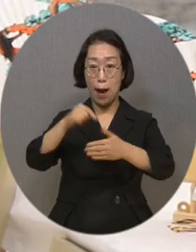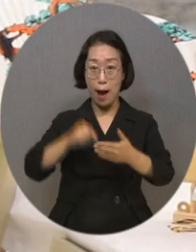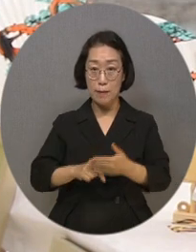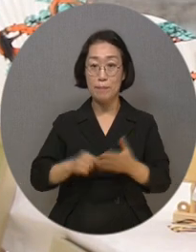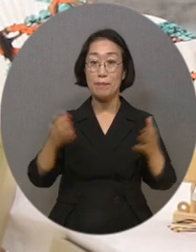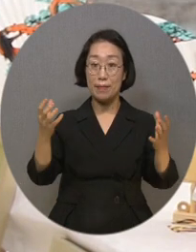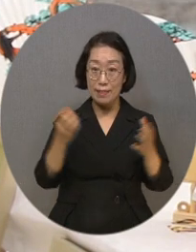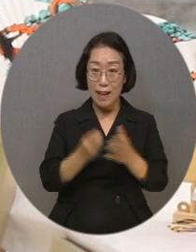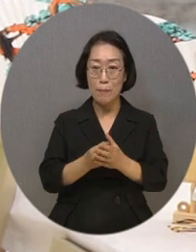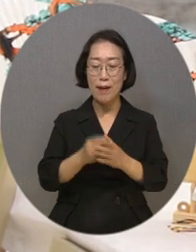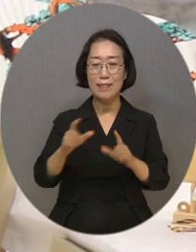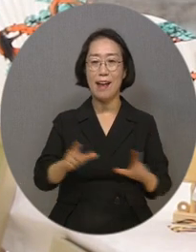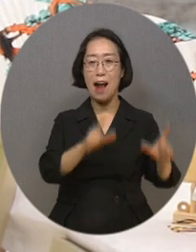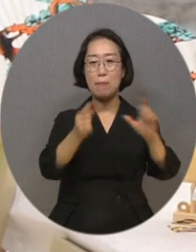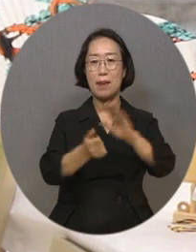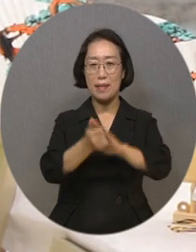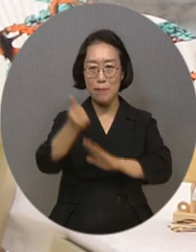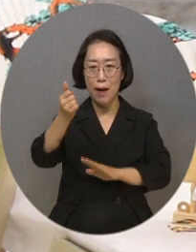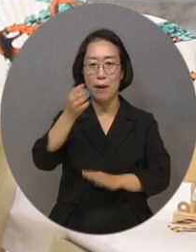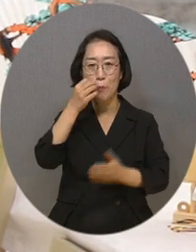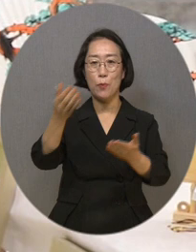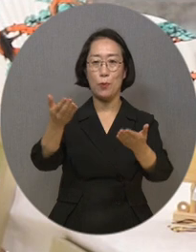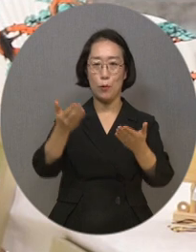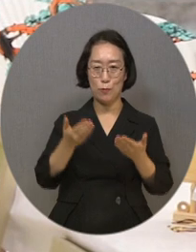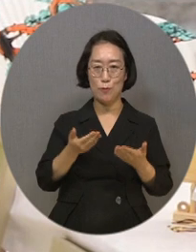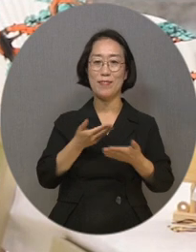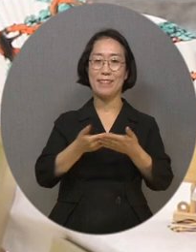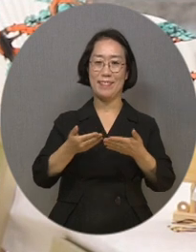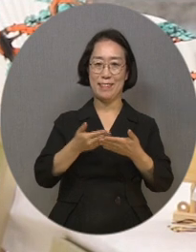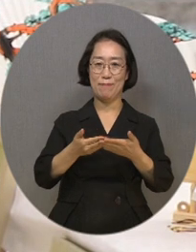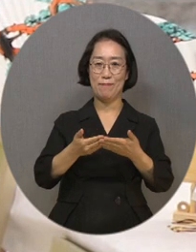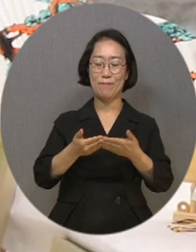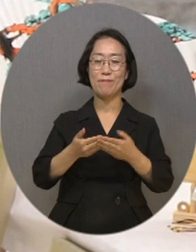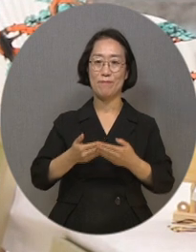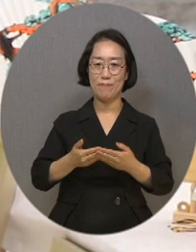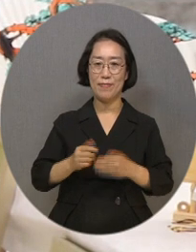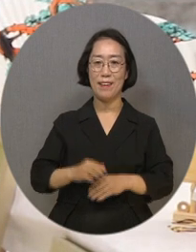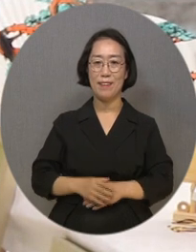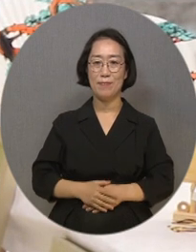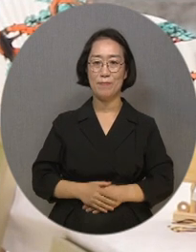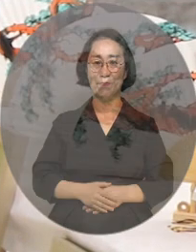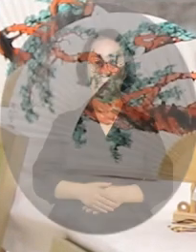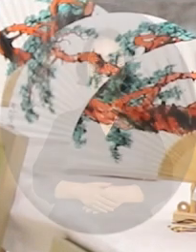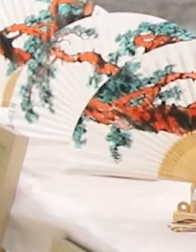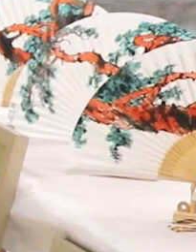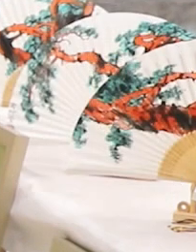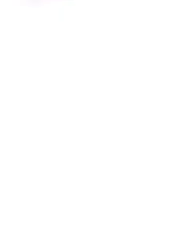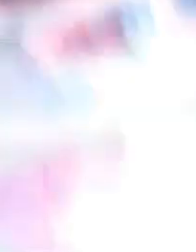삶의 희망을 전해주고 있습니다. 복지TV 뉴스 배은아입니다.